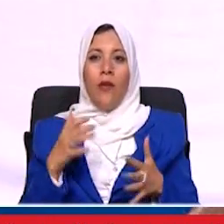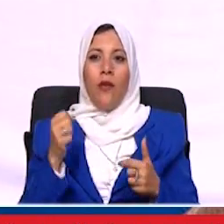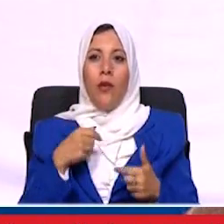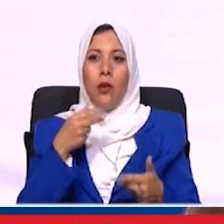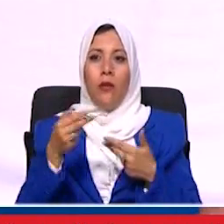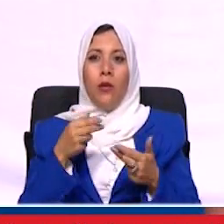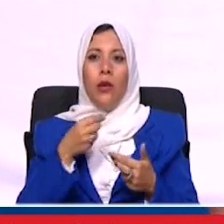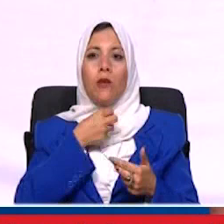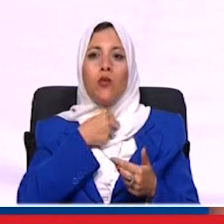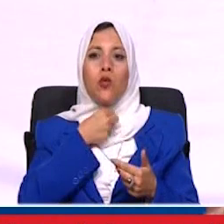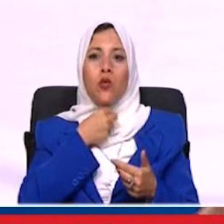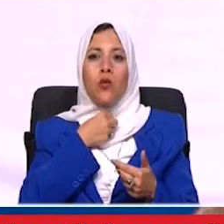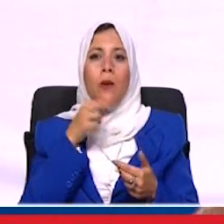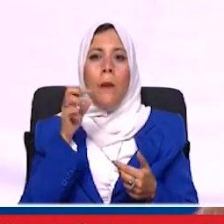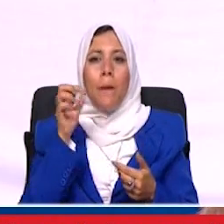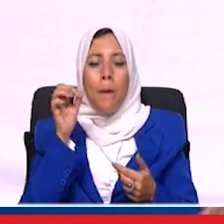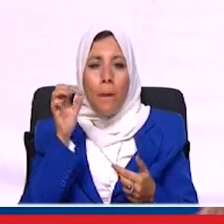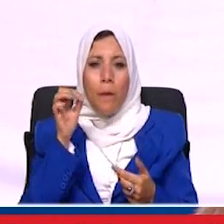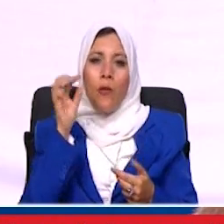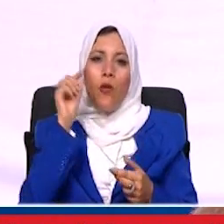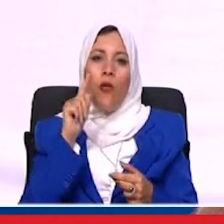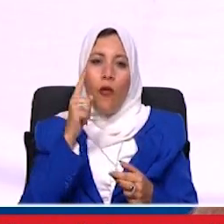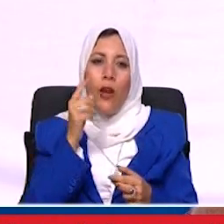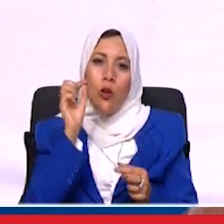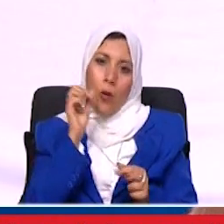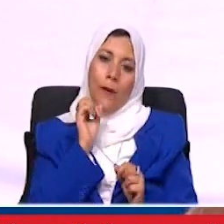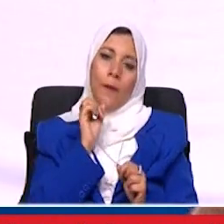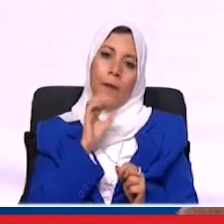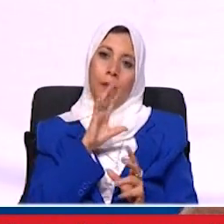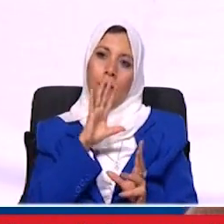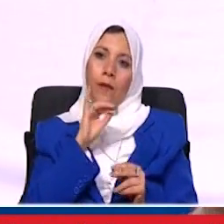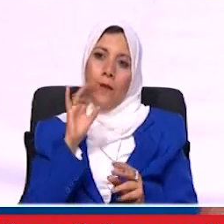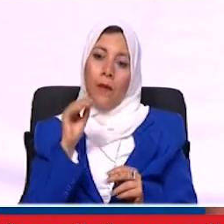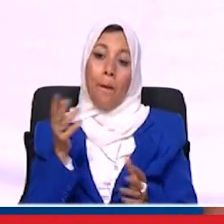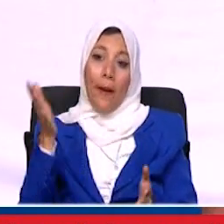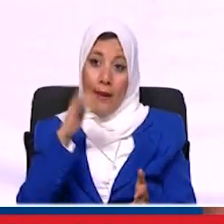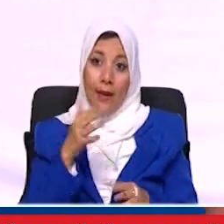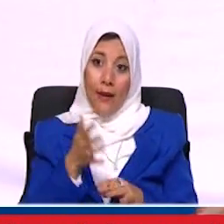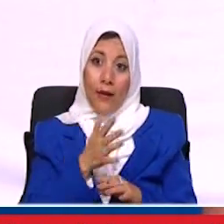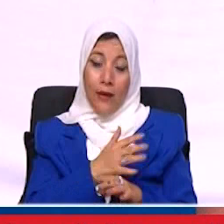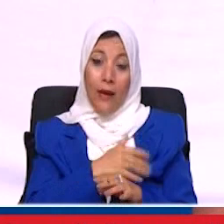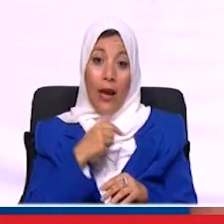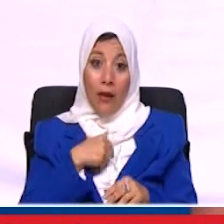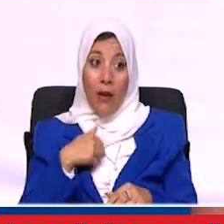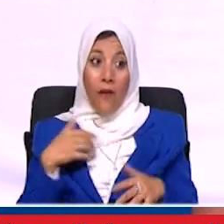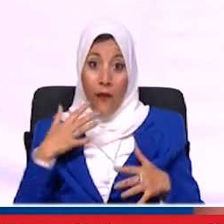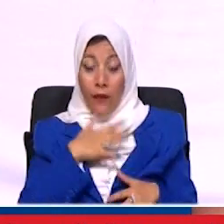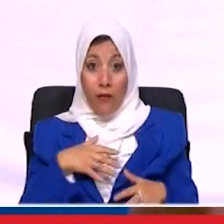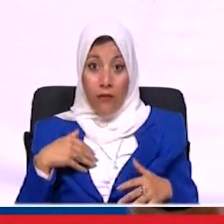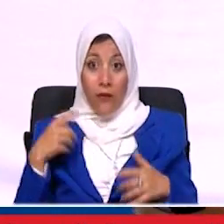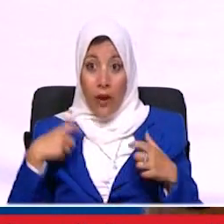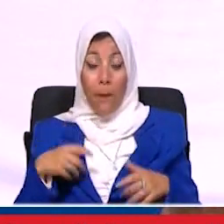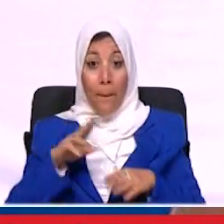ببقى قلقان قدام الكاميرا، فالصوت كان بيرفع سنه فبيبقى زي عمر بالظبط. وبعد كده انا في